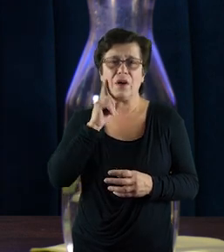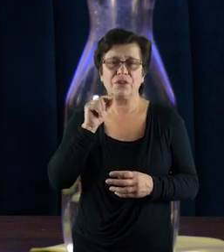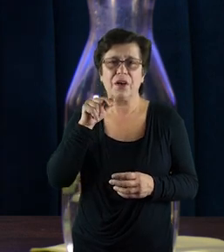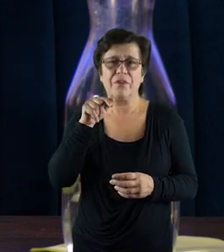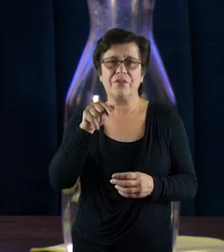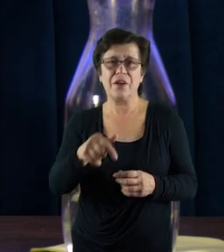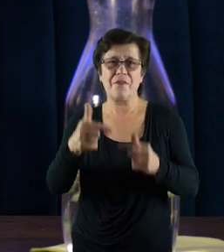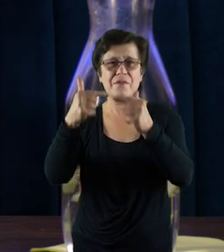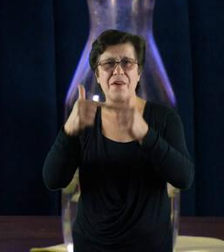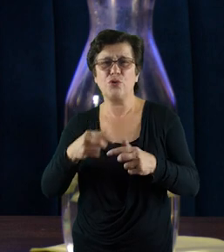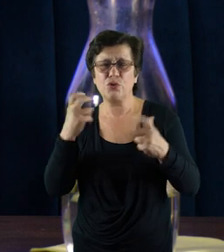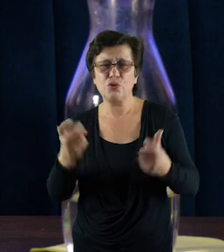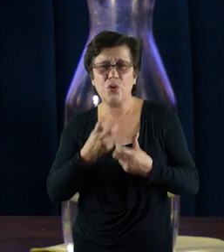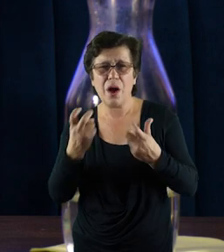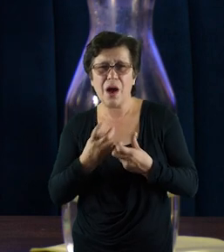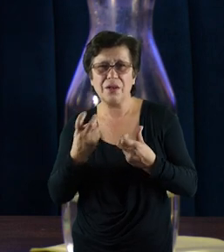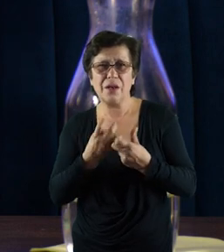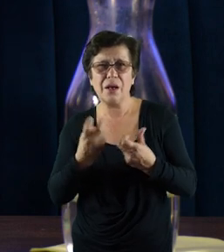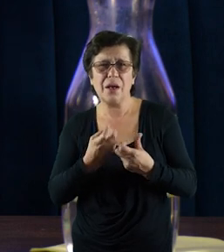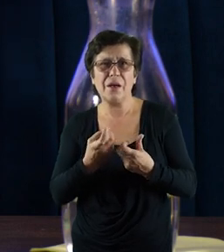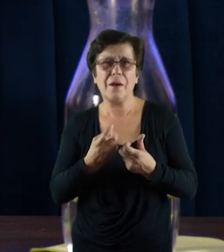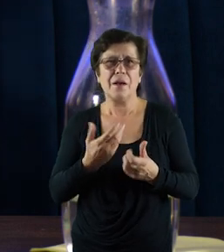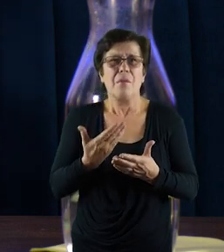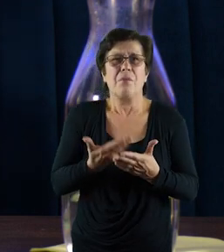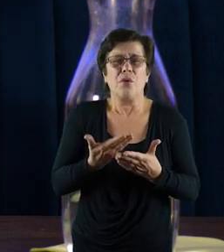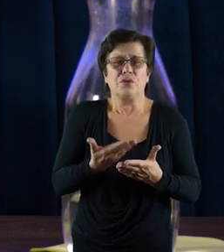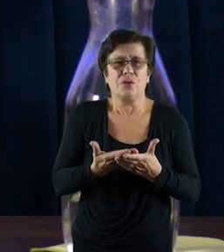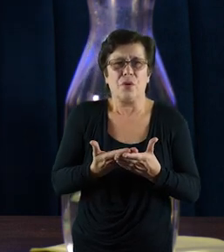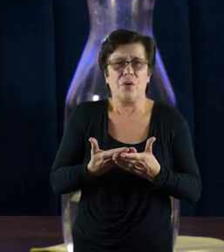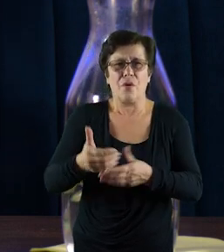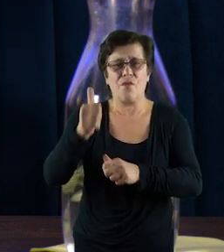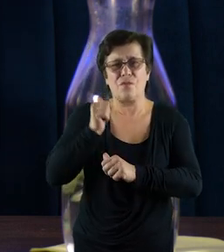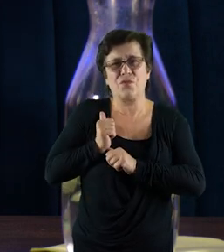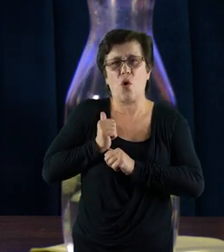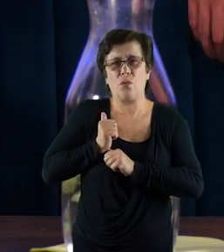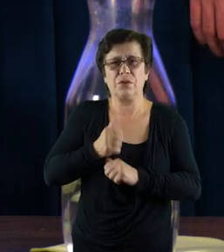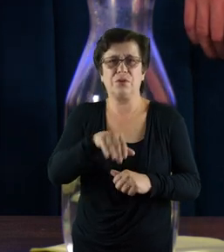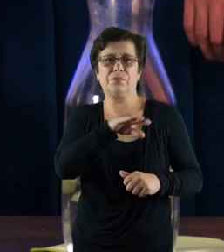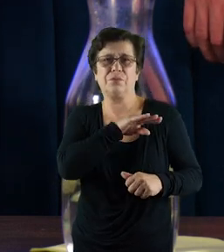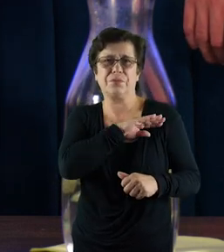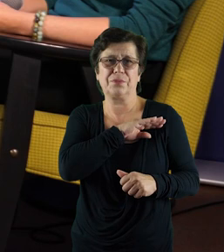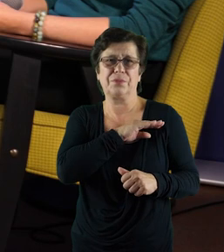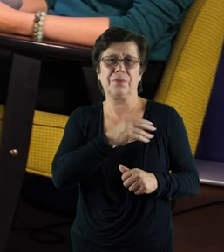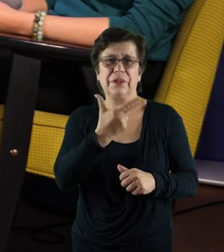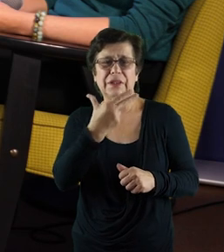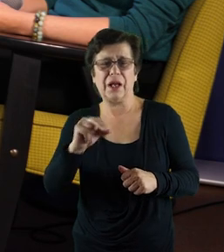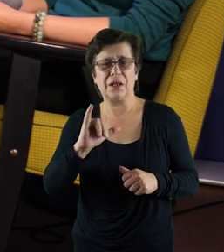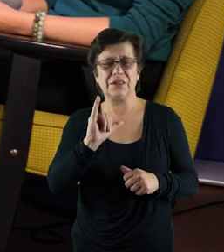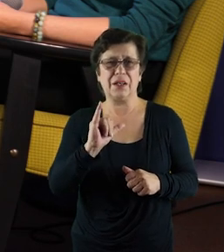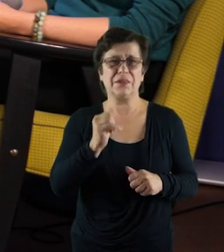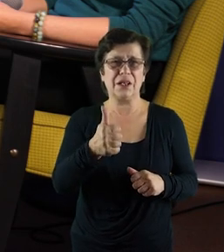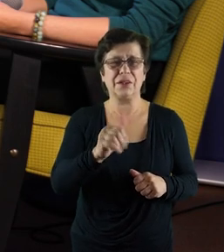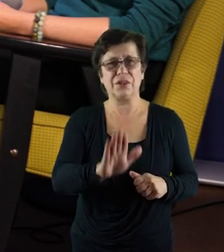to szukanie sensu śmierci tych żołnierzy to jednak jest metafizyka. Więc z jednej strony mówił, że nie, że metafizyki